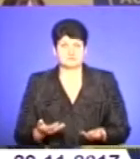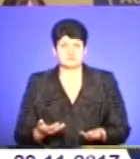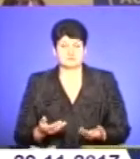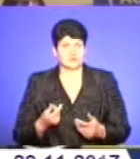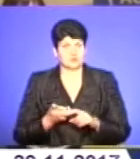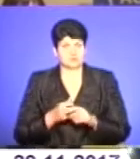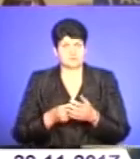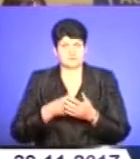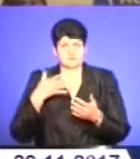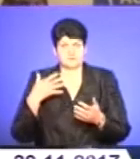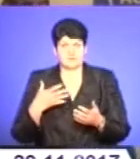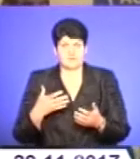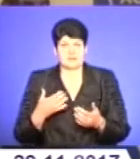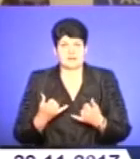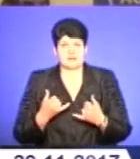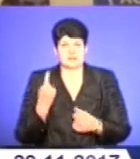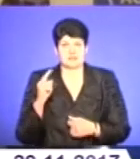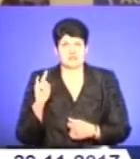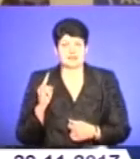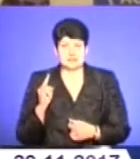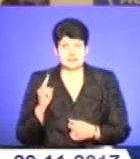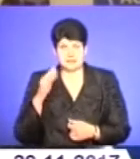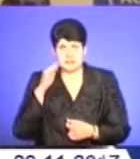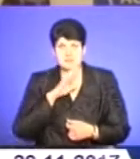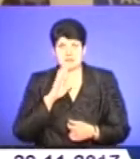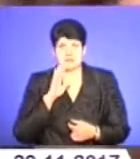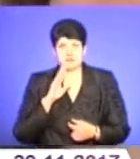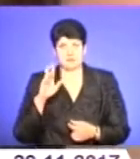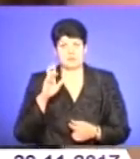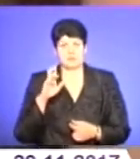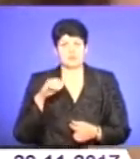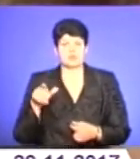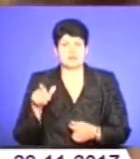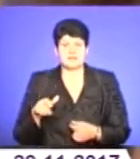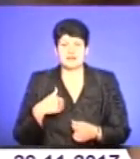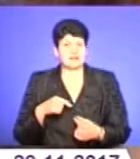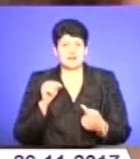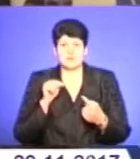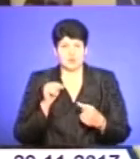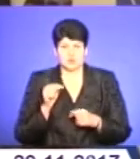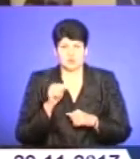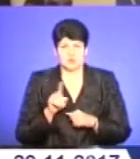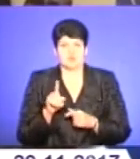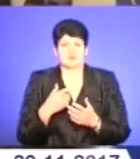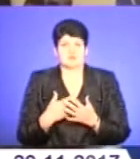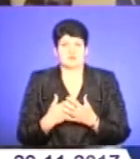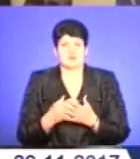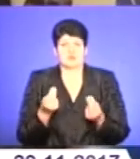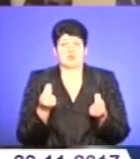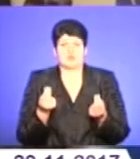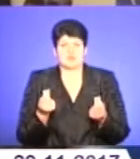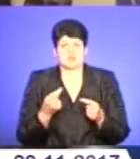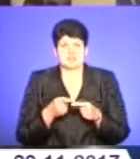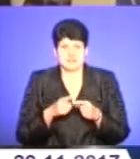Досить дорого, як для одної дитини, і як для батьків-бюджетників. Ми не заперечуємо того, щоб, наприклад, гроші,